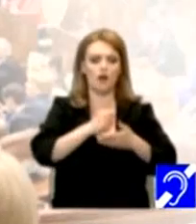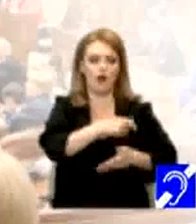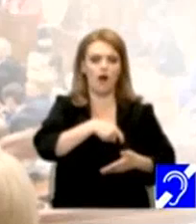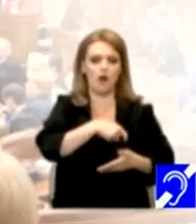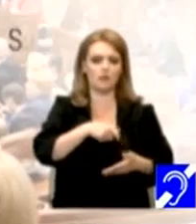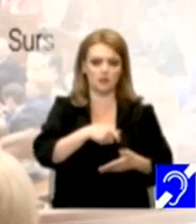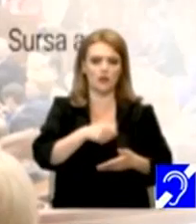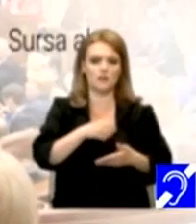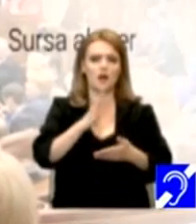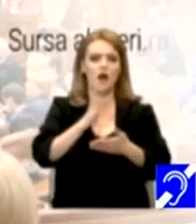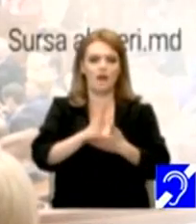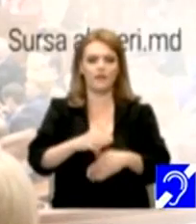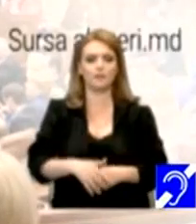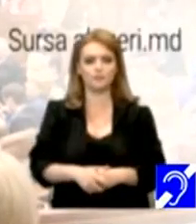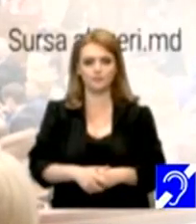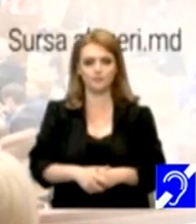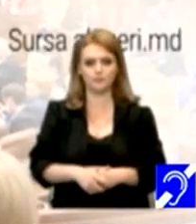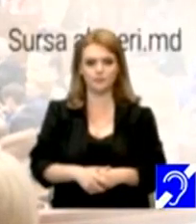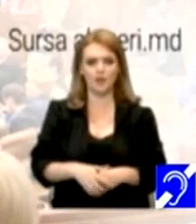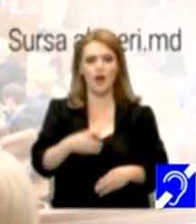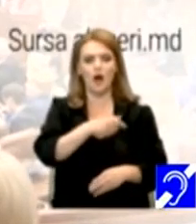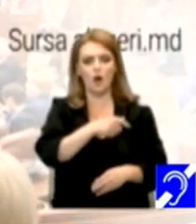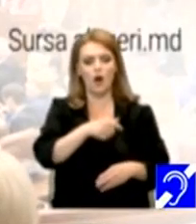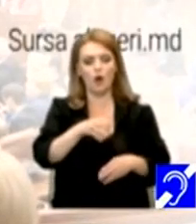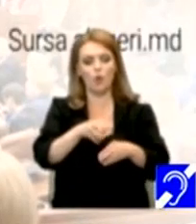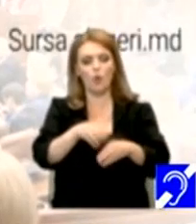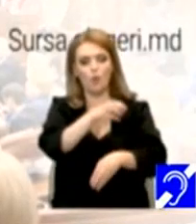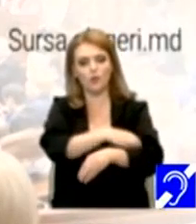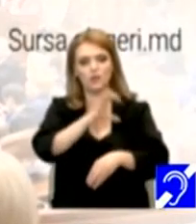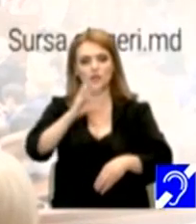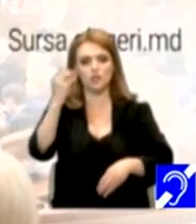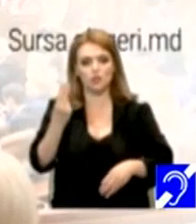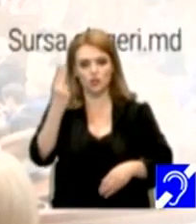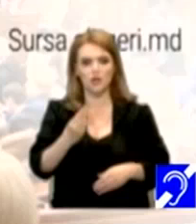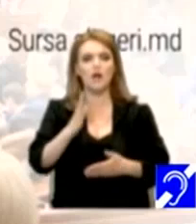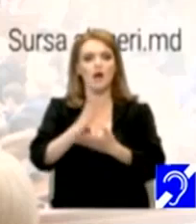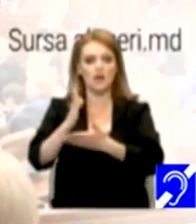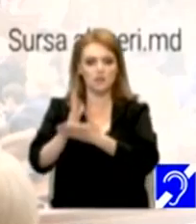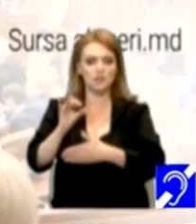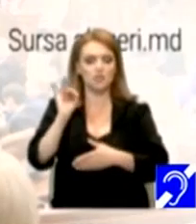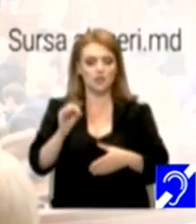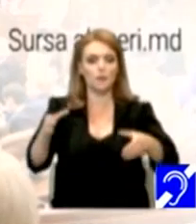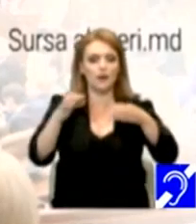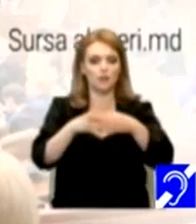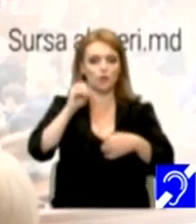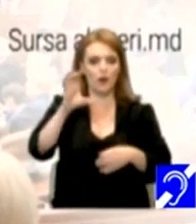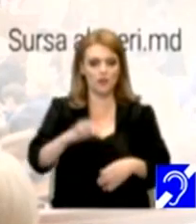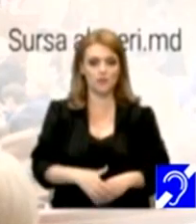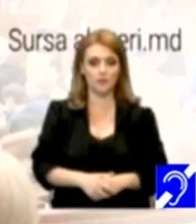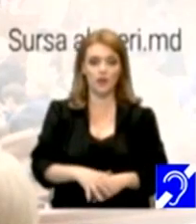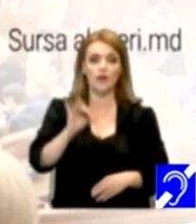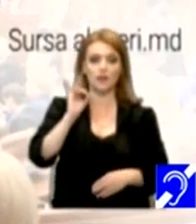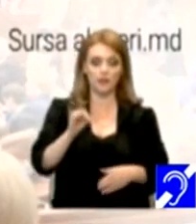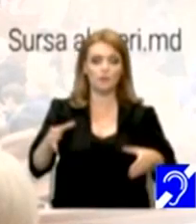regăsesc și alți membri ai Blocului Electoral al Comuniștilor și Socialiștilor, dar și unii de la Partidul Acțiune și Solidaritate și